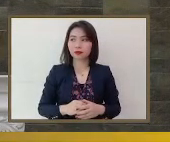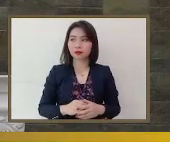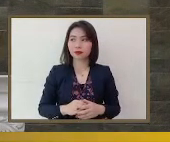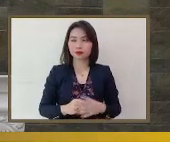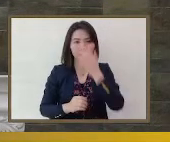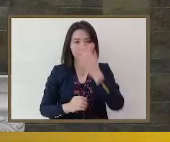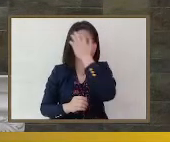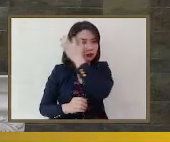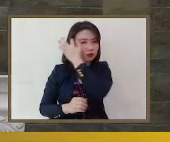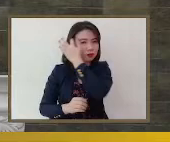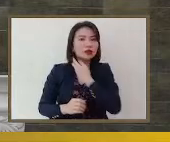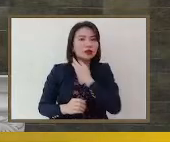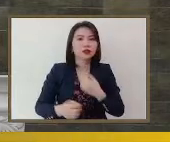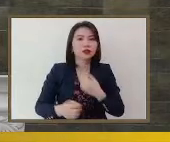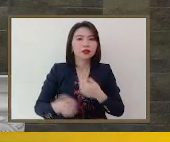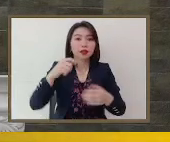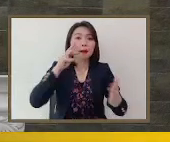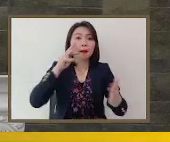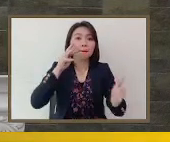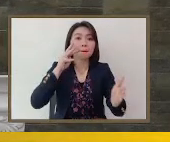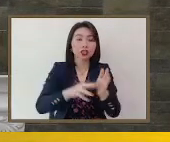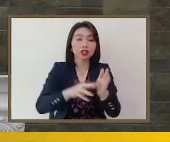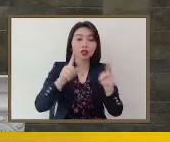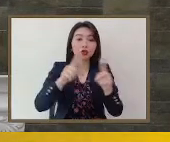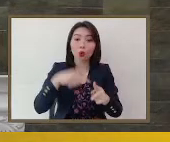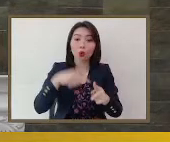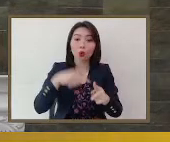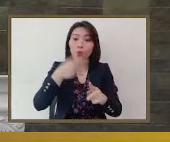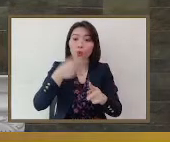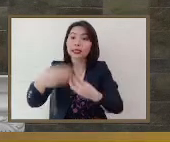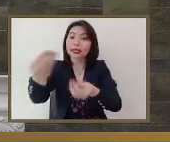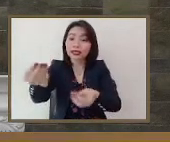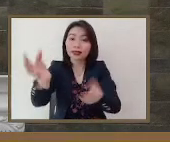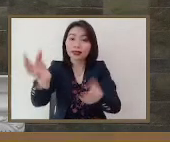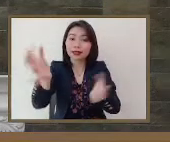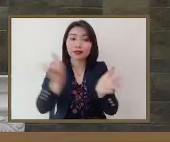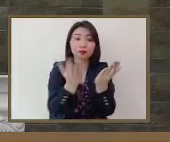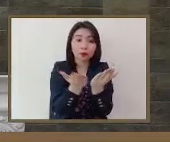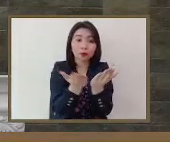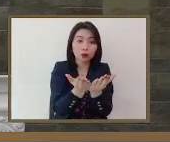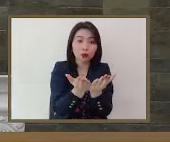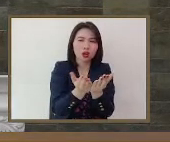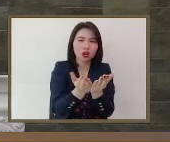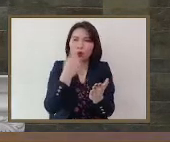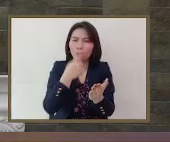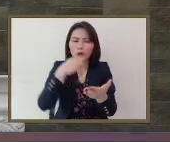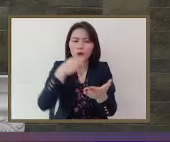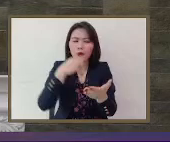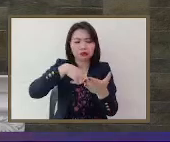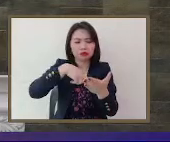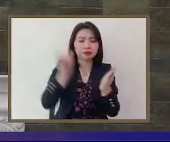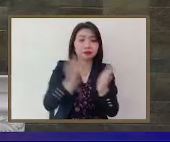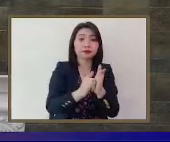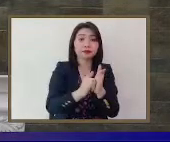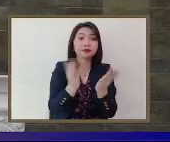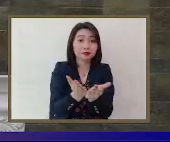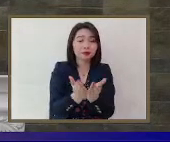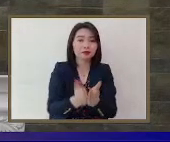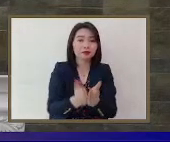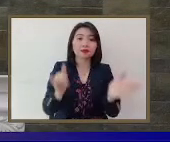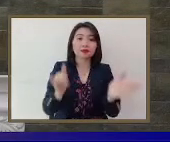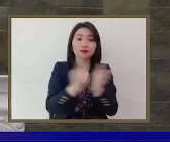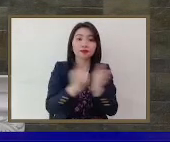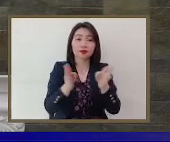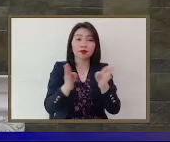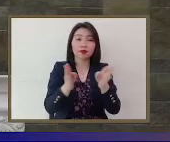the message, to whom it was written, who wrote the book, so it's, you know, author. Malaking bagay